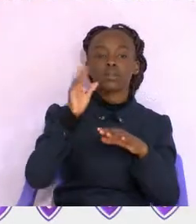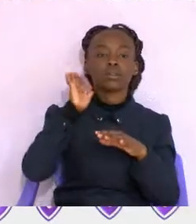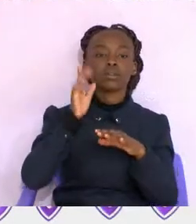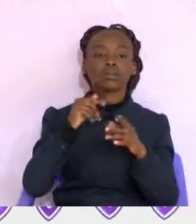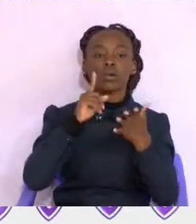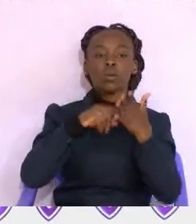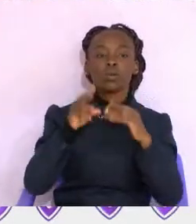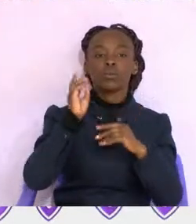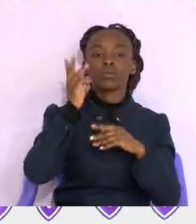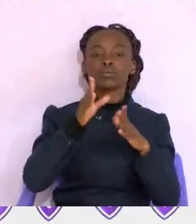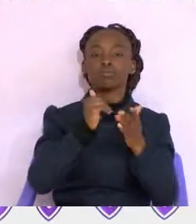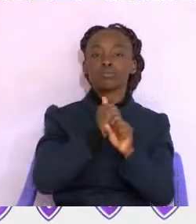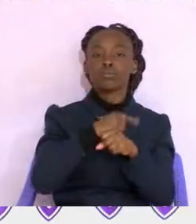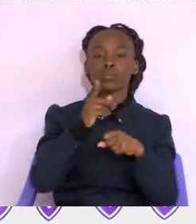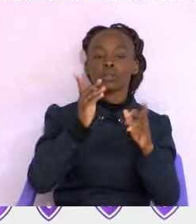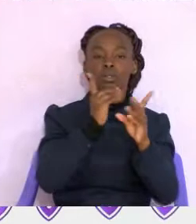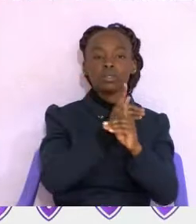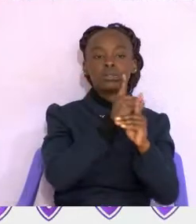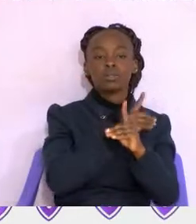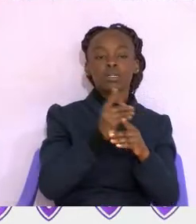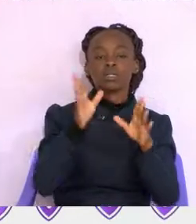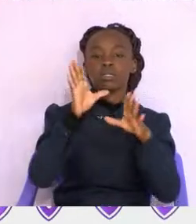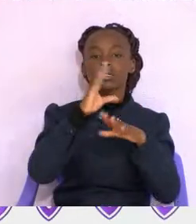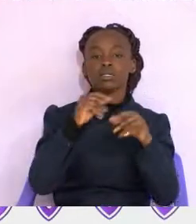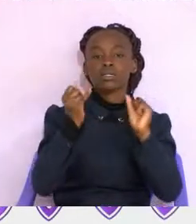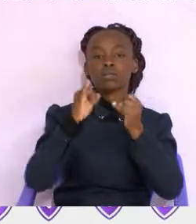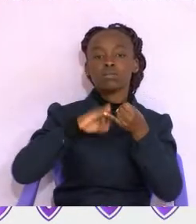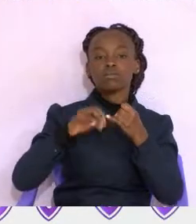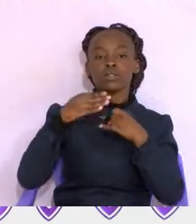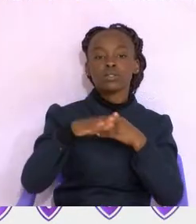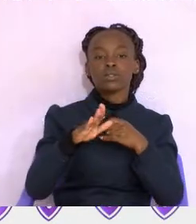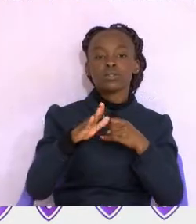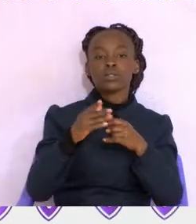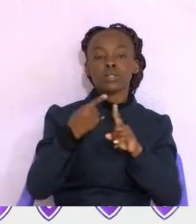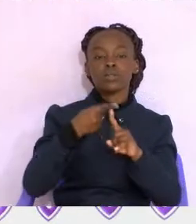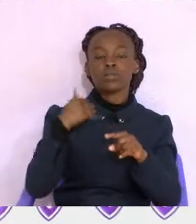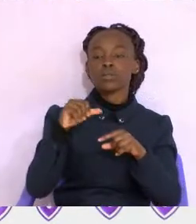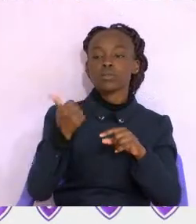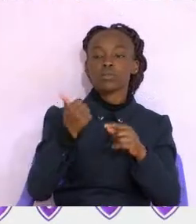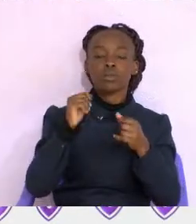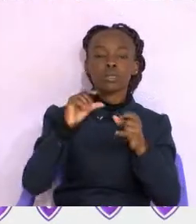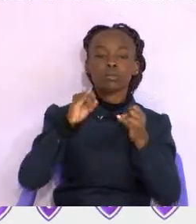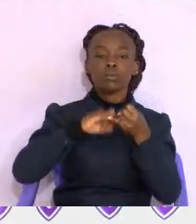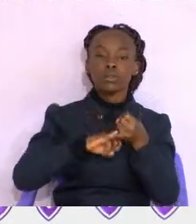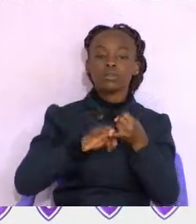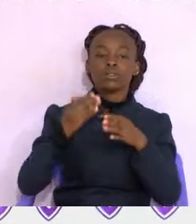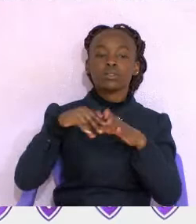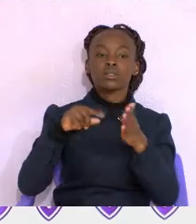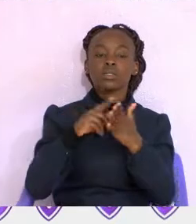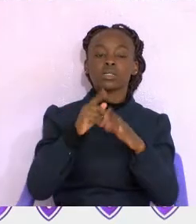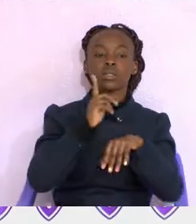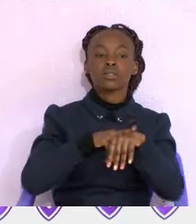itakufanya tofauti? Ni nini itafanya ndoa yako tofauti na ndoa zingine kwa majira kama hayo? Ni nini itakufanya,